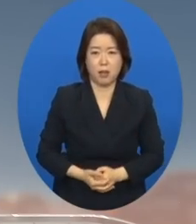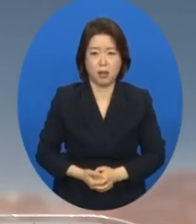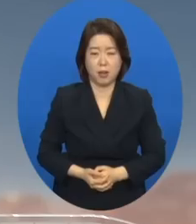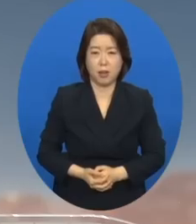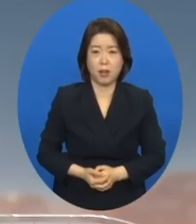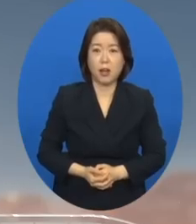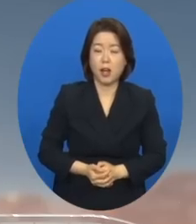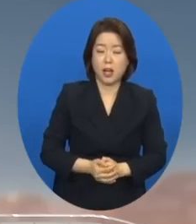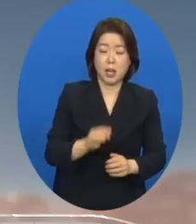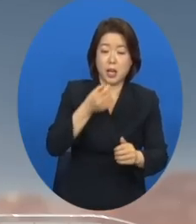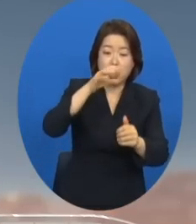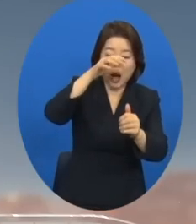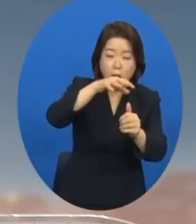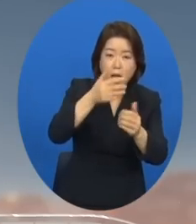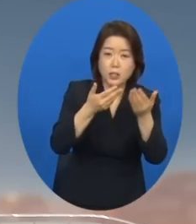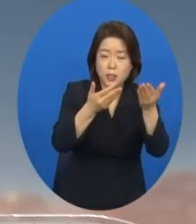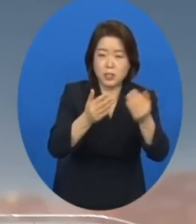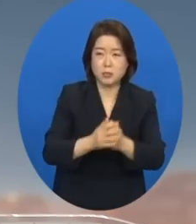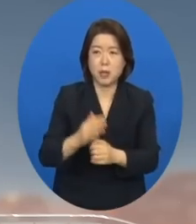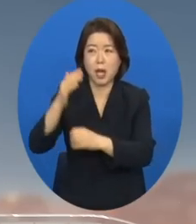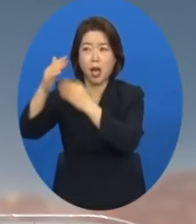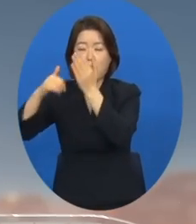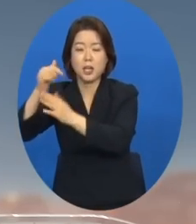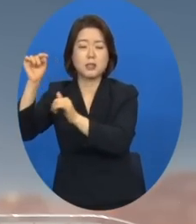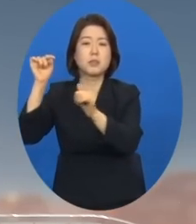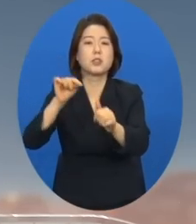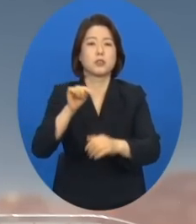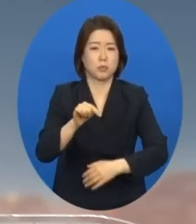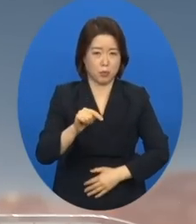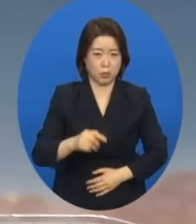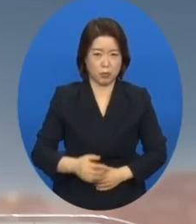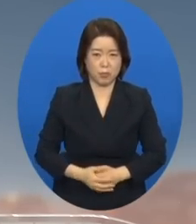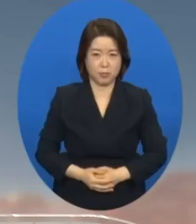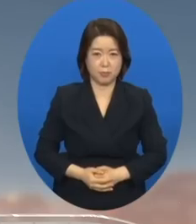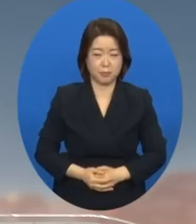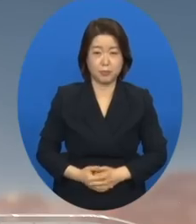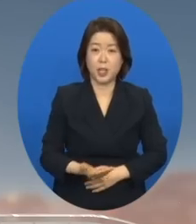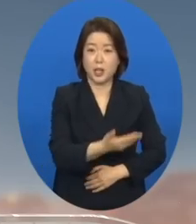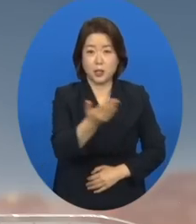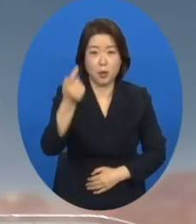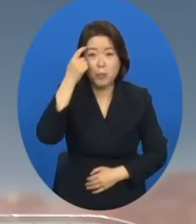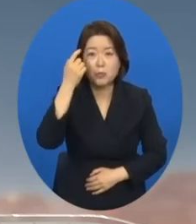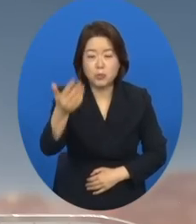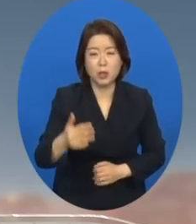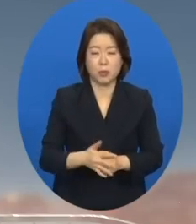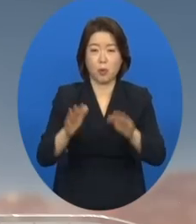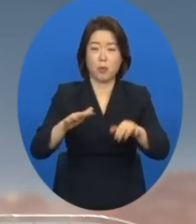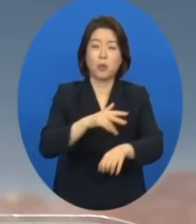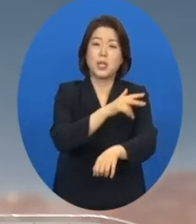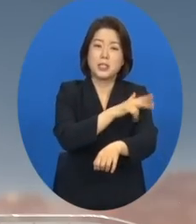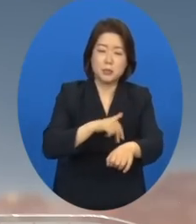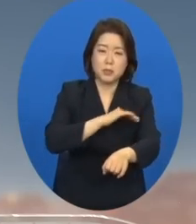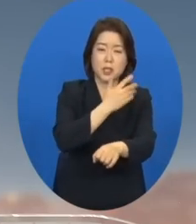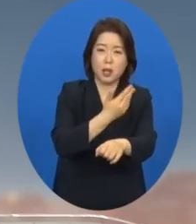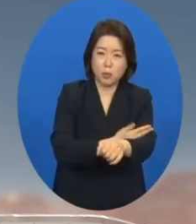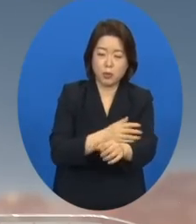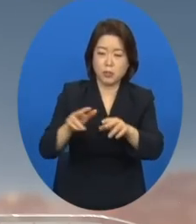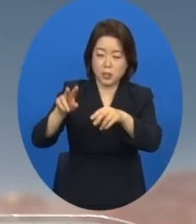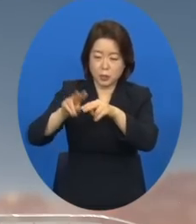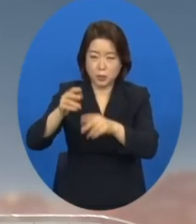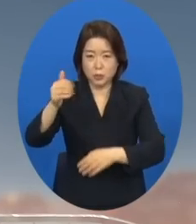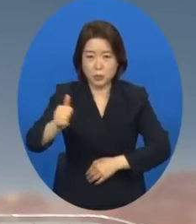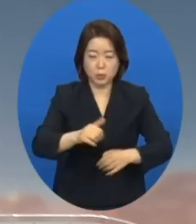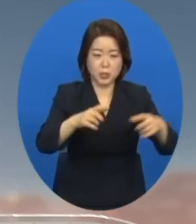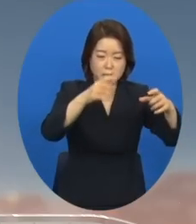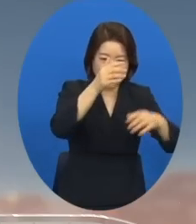지목한 것은 하나님이셨어요 자 제가 여러분께 묻겠습니다 오늘 집사 권사 속장 지역장